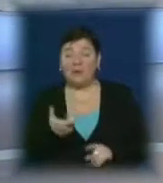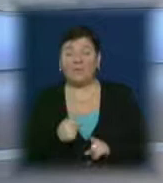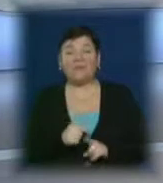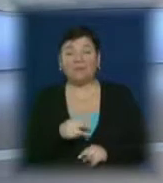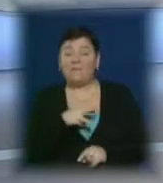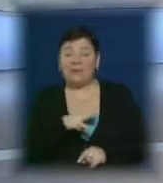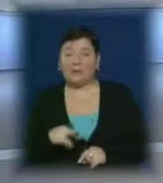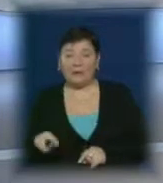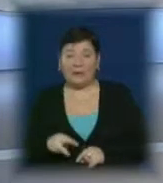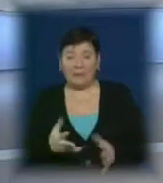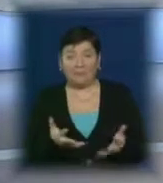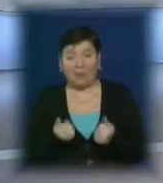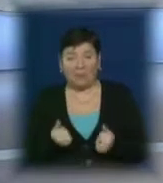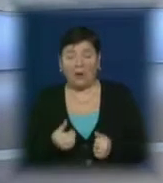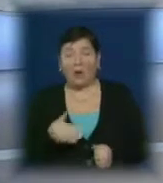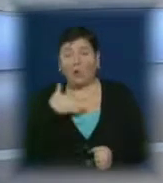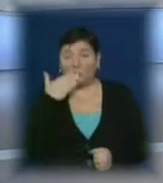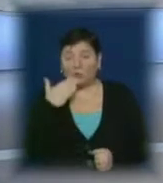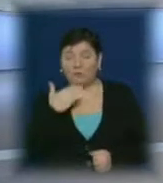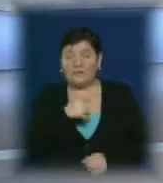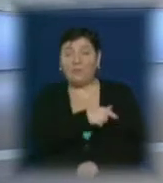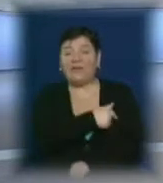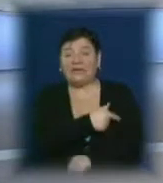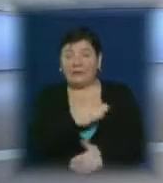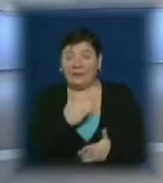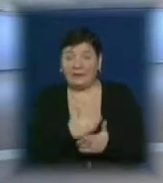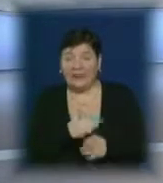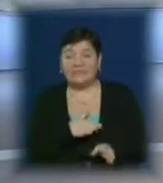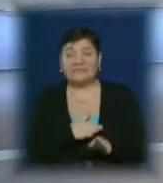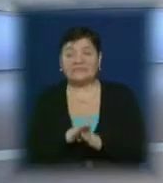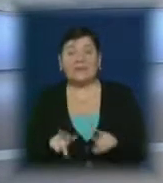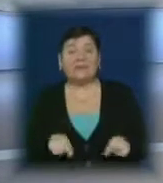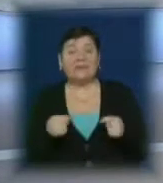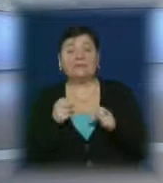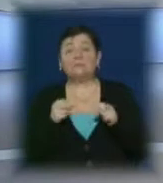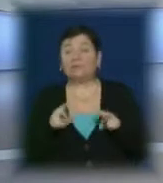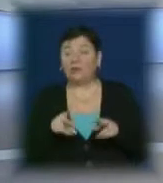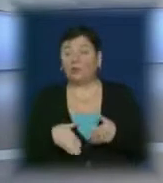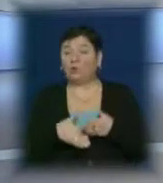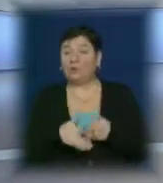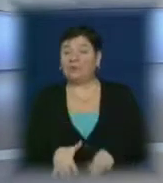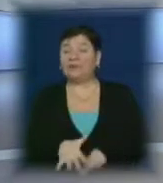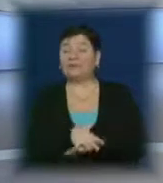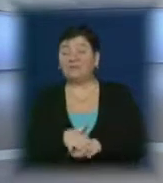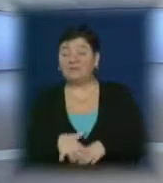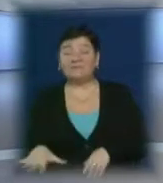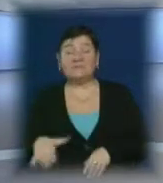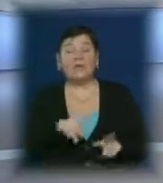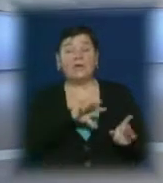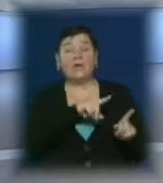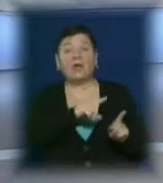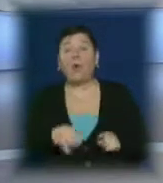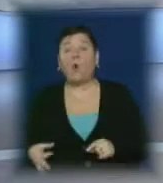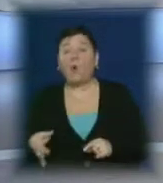прийомів. В Ужгороді працює обласна стоматполіклініка, яка здійснює надання спеціалізованої допомоги на населенню всієї області.